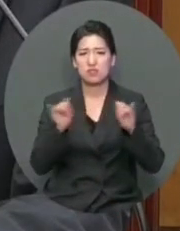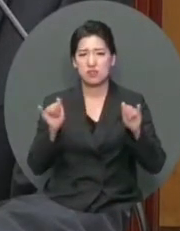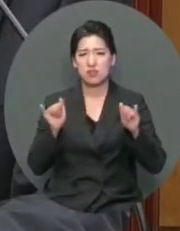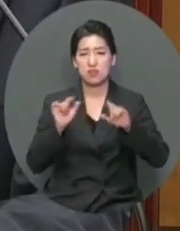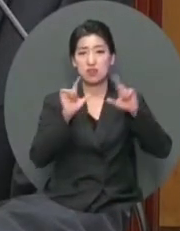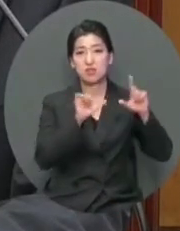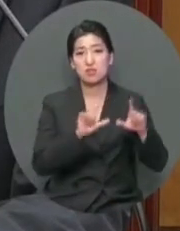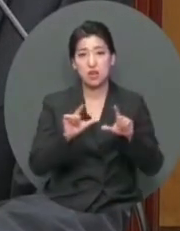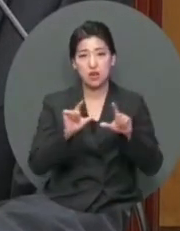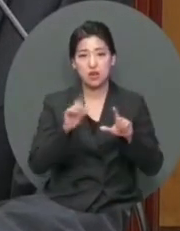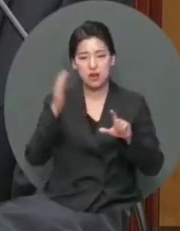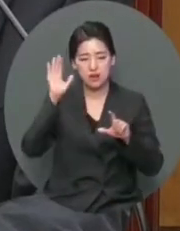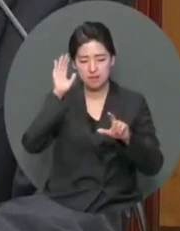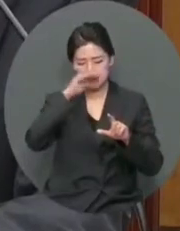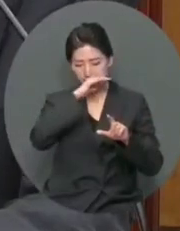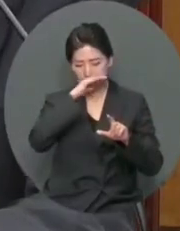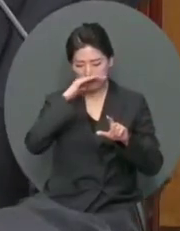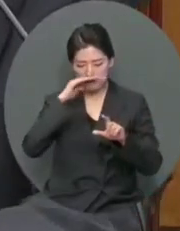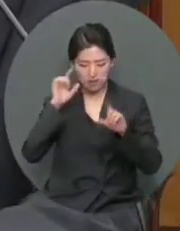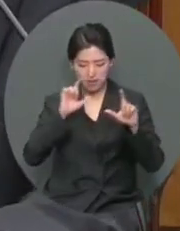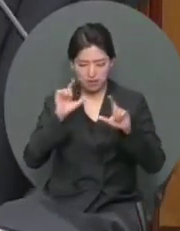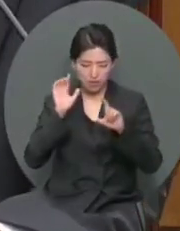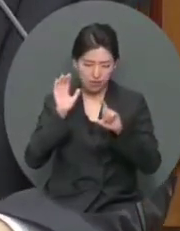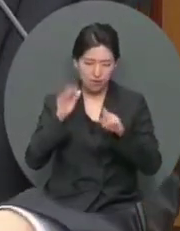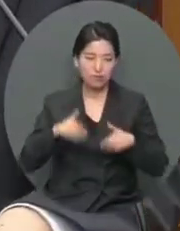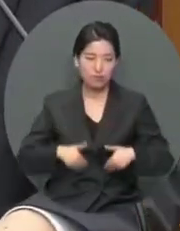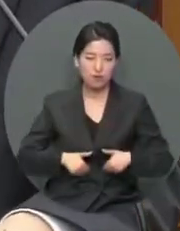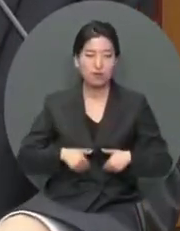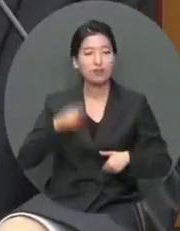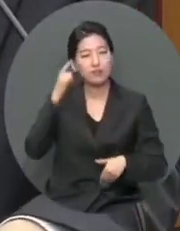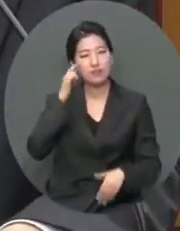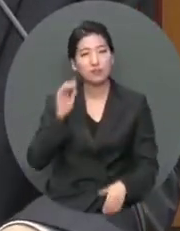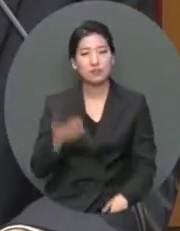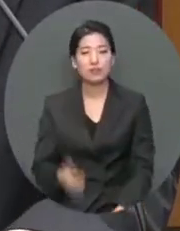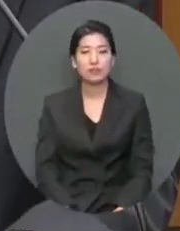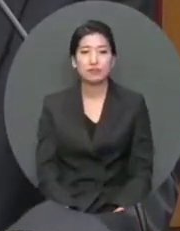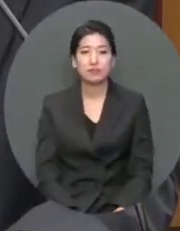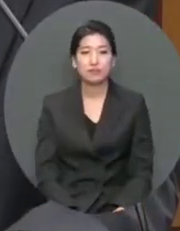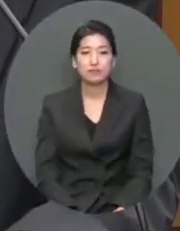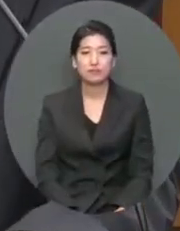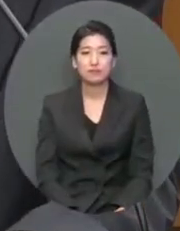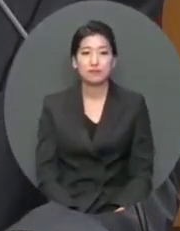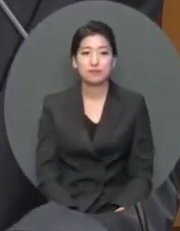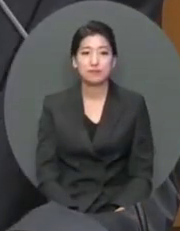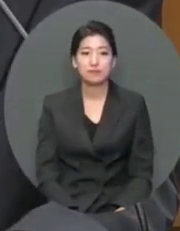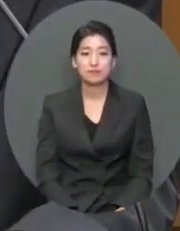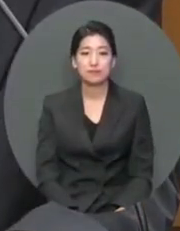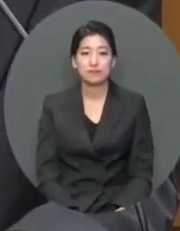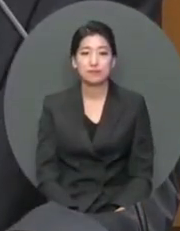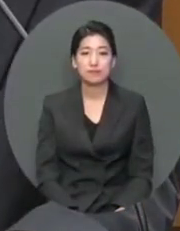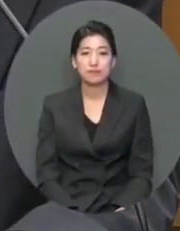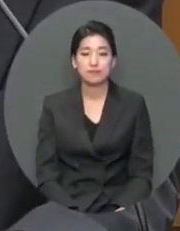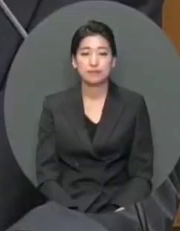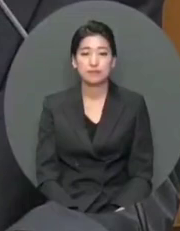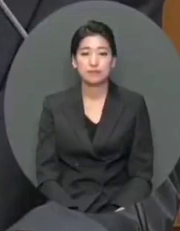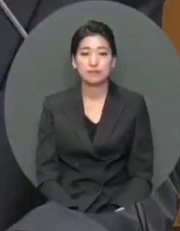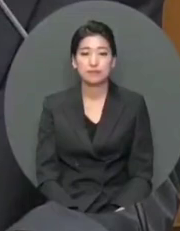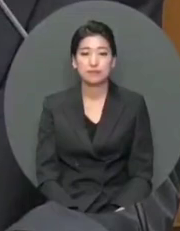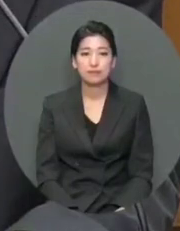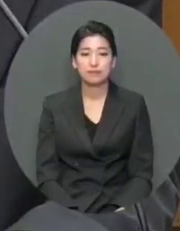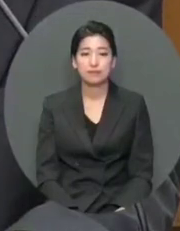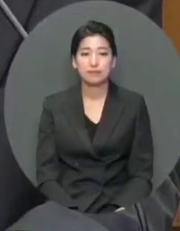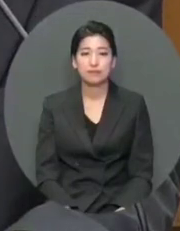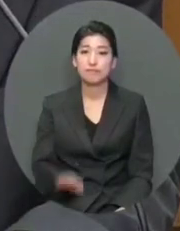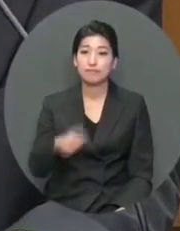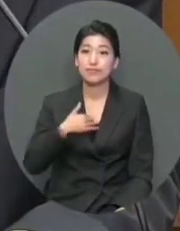게 인사청문회라고 생각을 합니다. 후보자님 제가 두 번째 질의에서 대법원의 그러니까